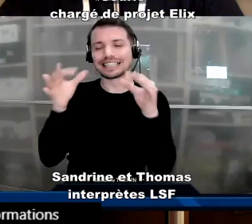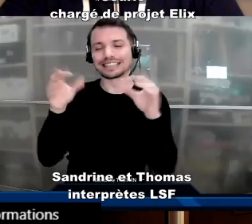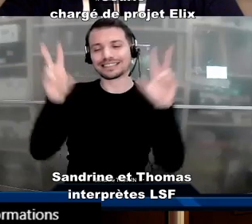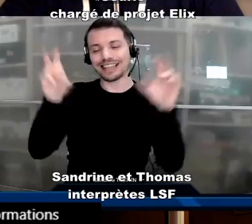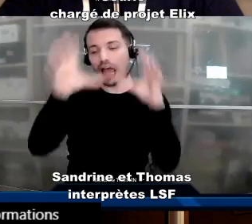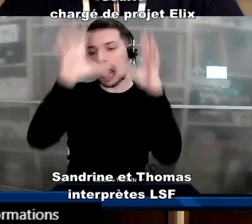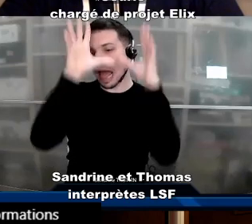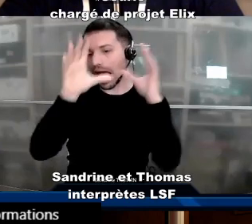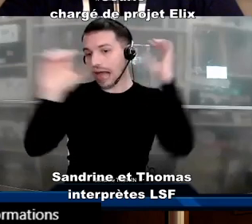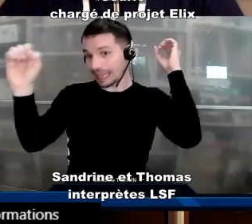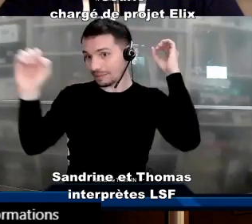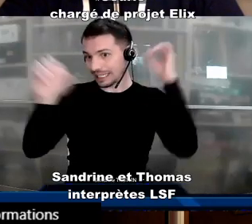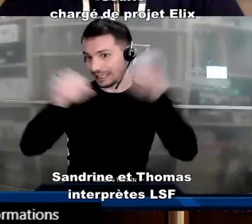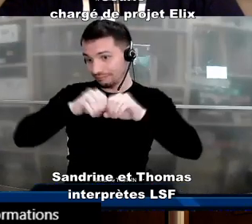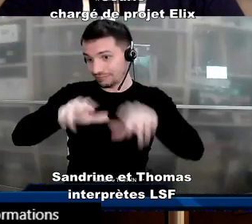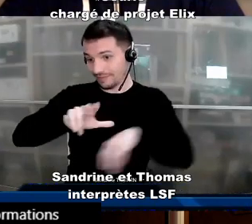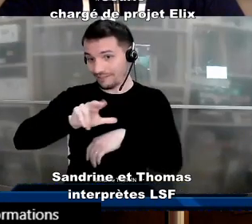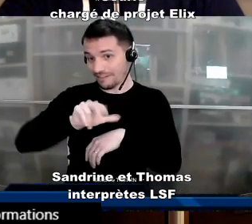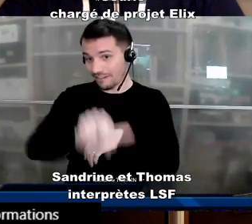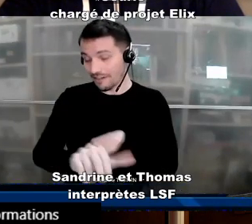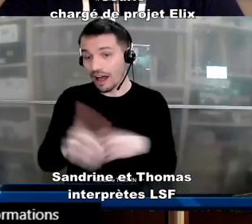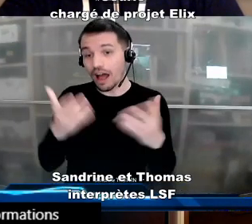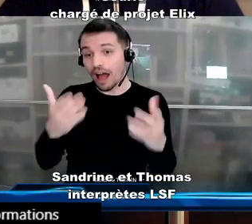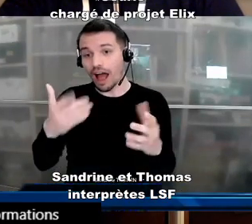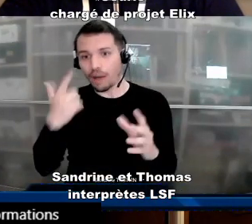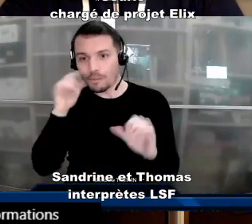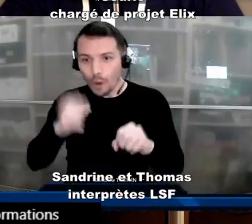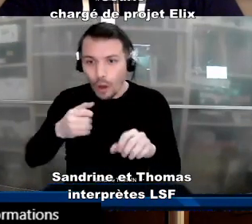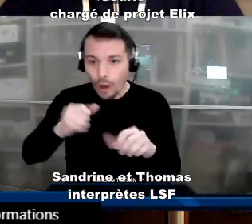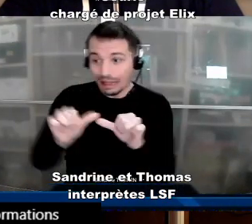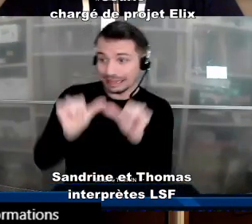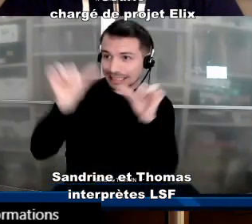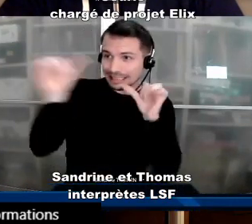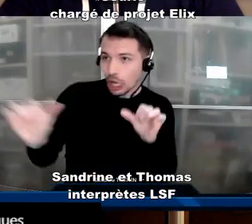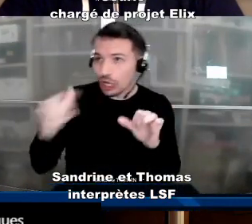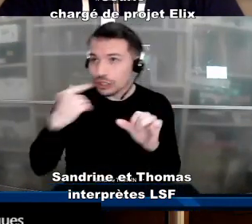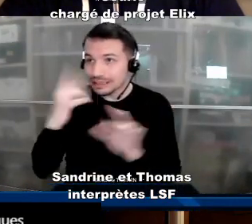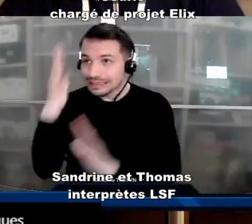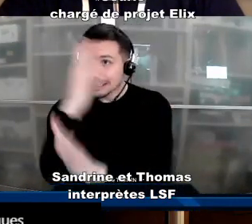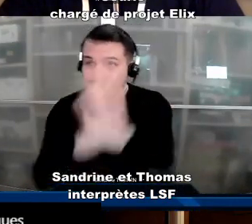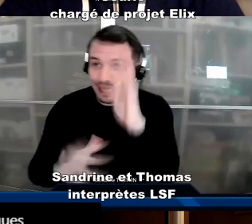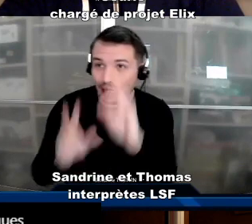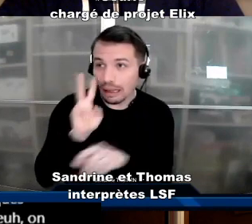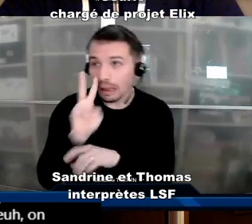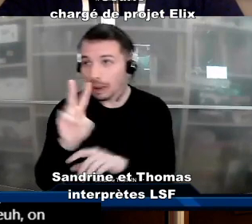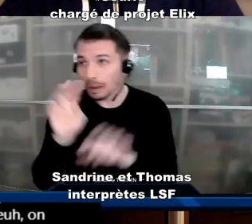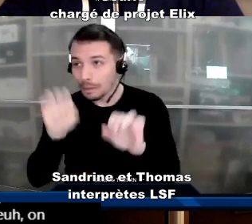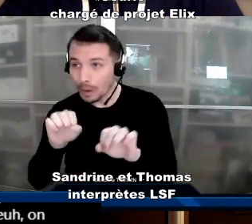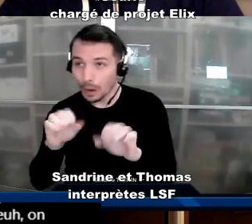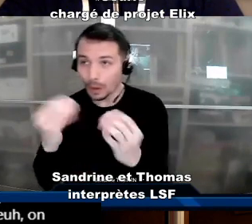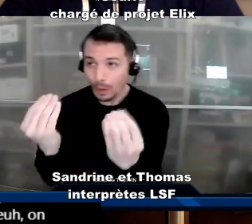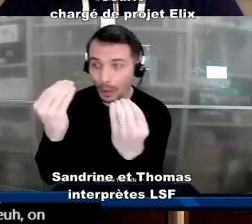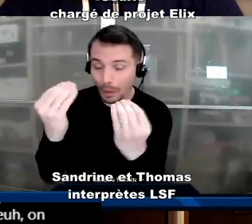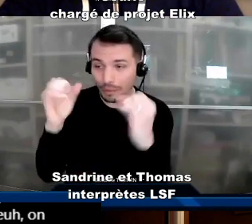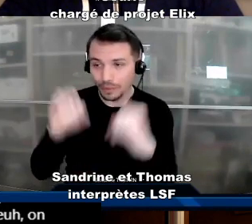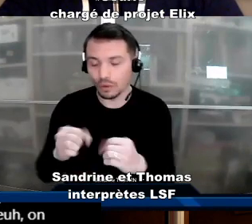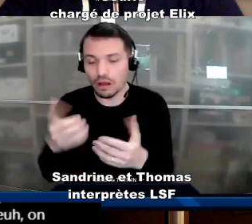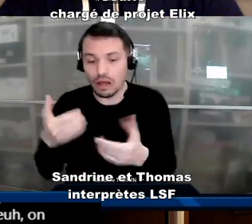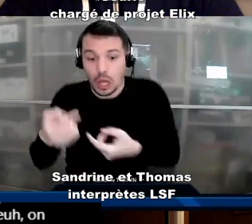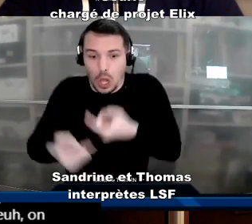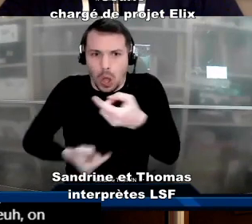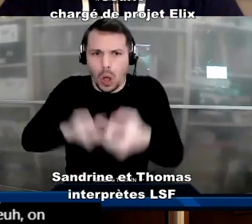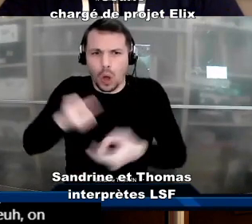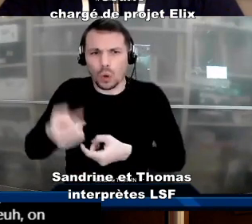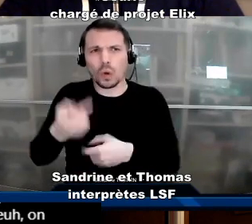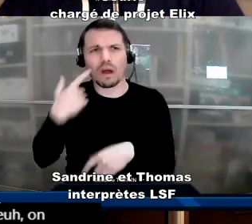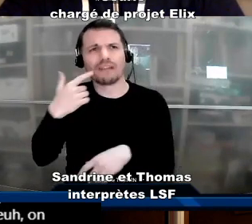possibilité d'apprendre, de s'initier à la langue des signes à distance. Okay. Voilà, donc on travaille là-dessus depuis